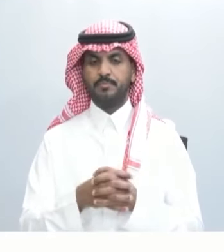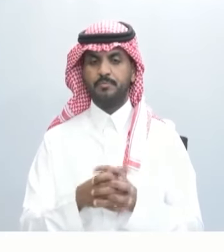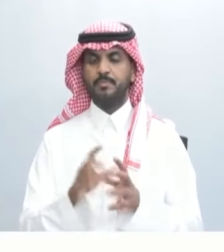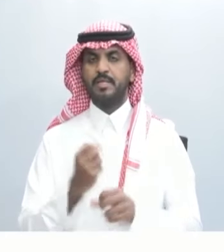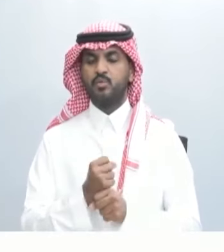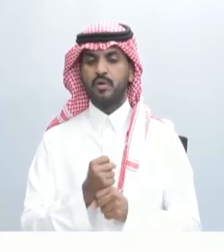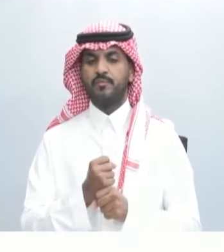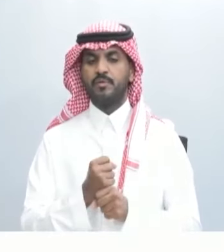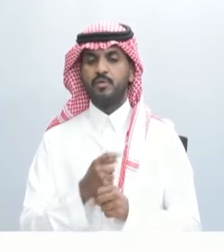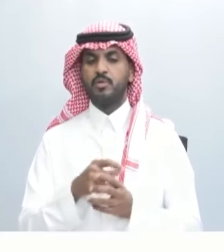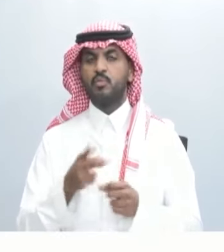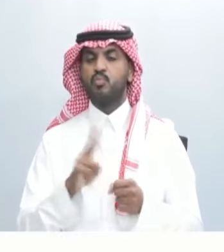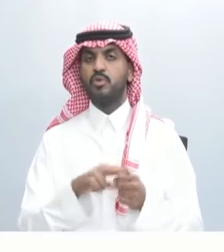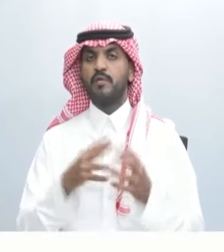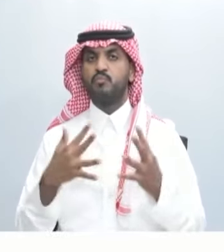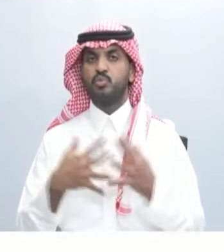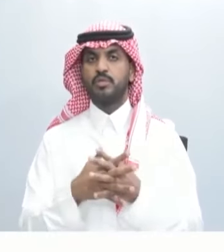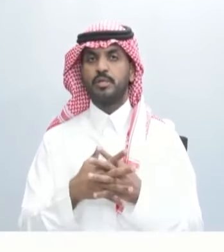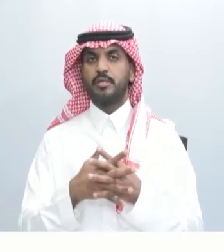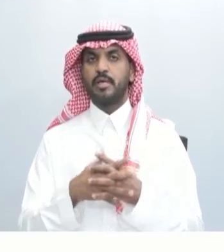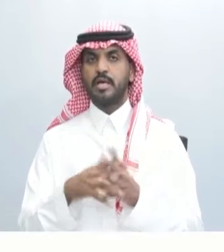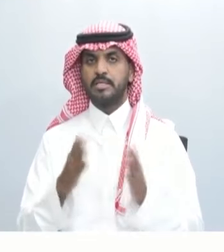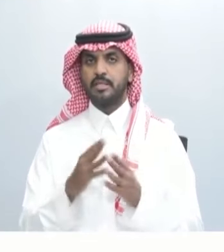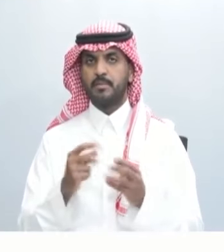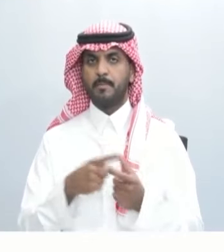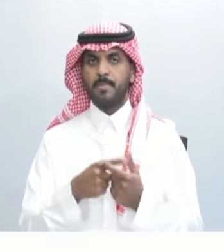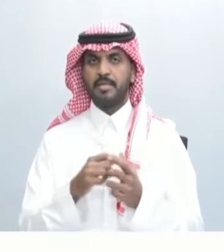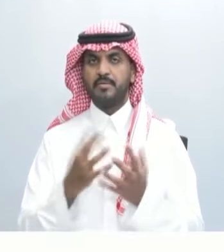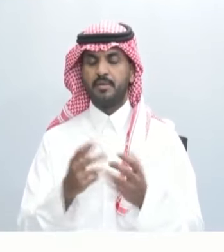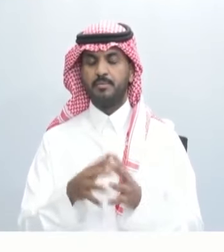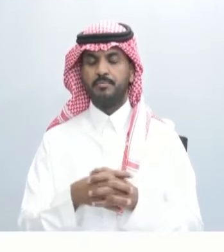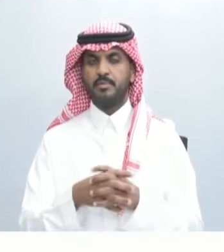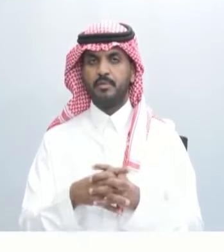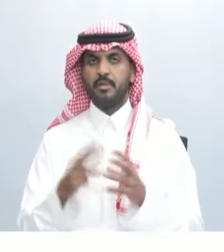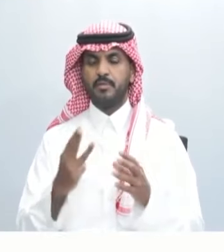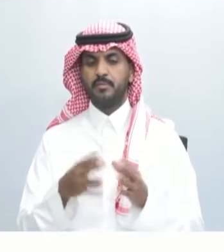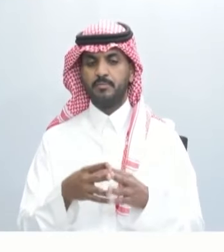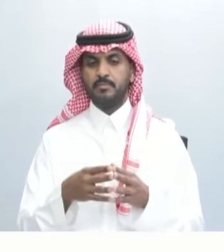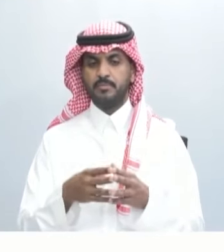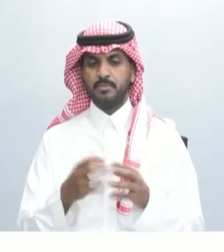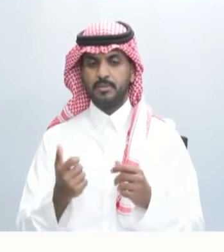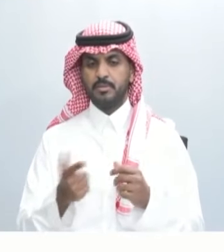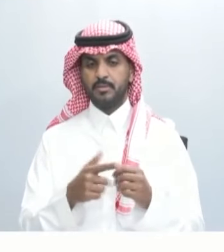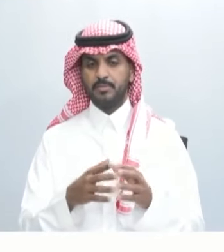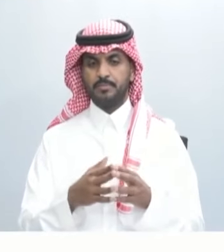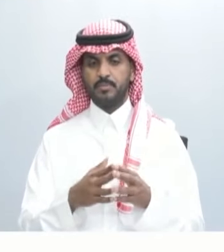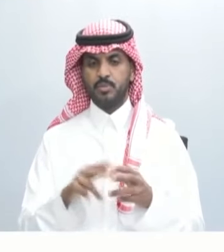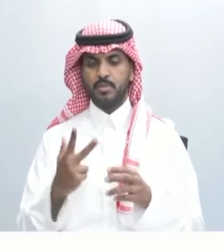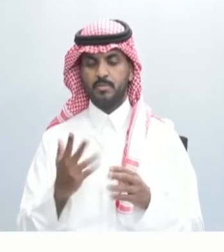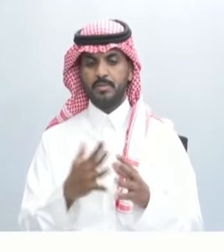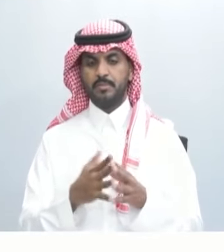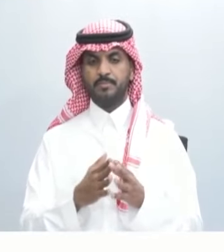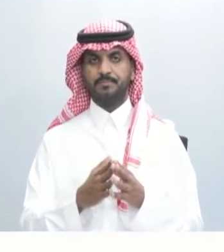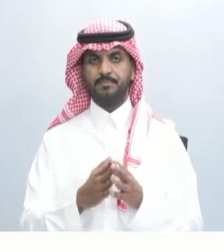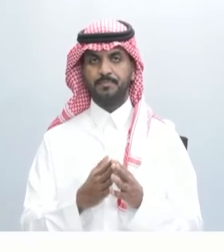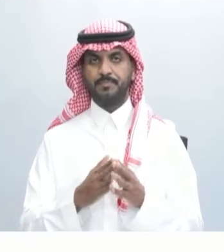اتوقف عندما اجد مضاعف مشترك اصغر بين هذه الاعداد الثلاثه سته ثمانيه